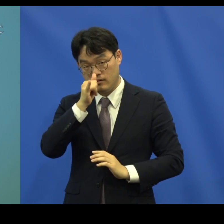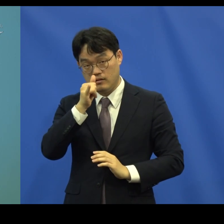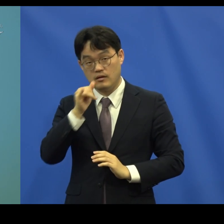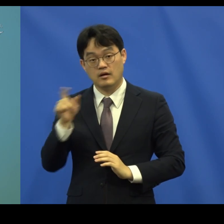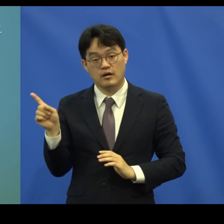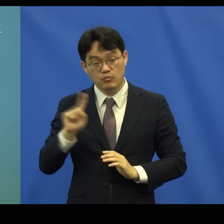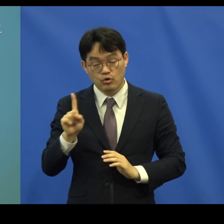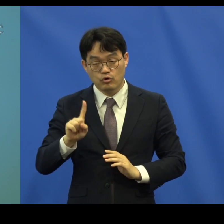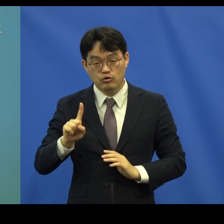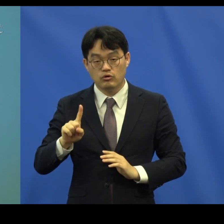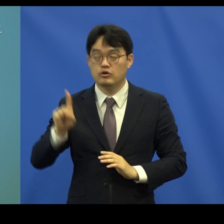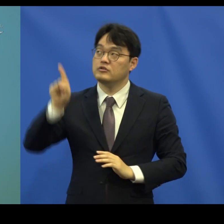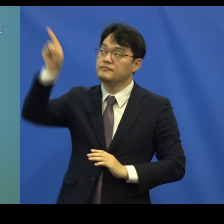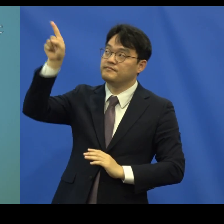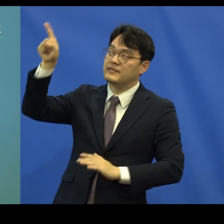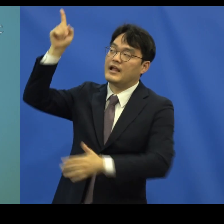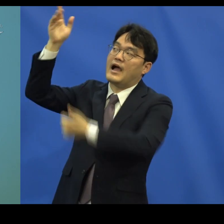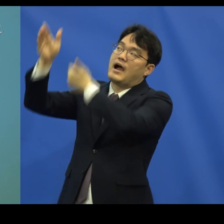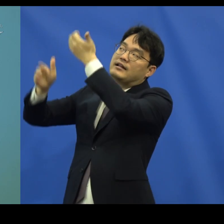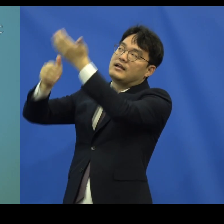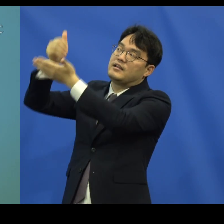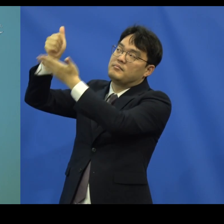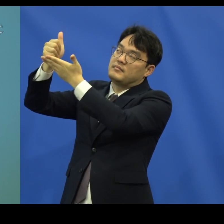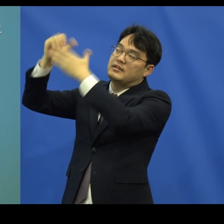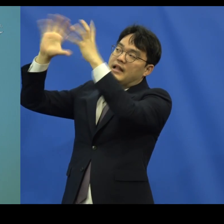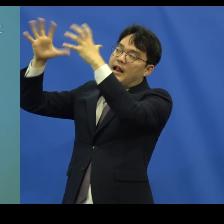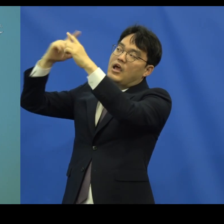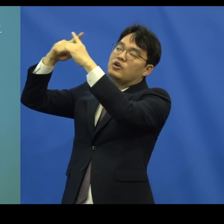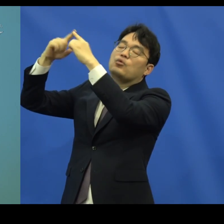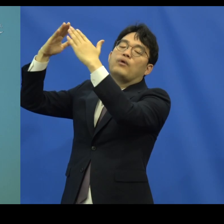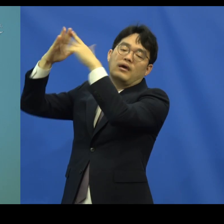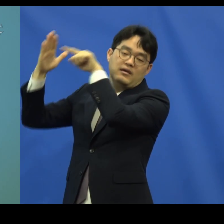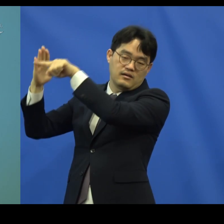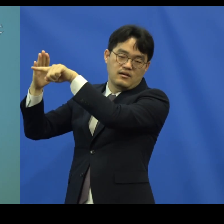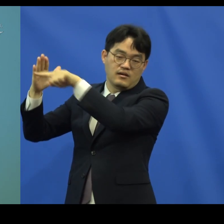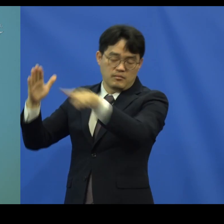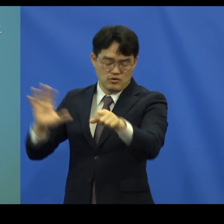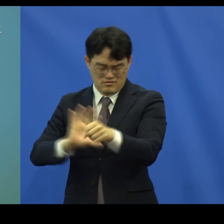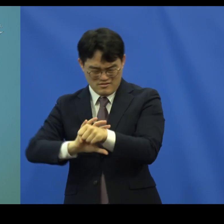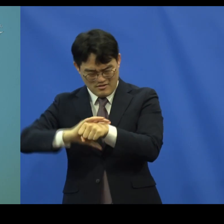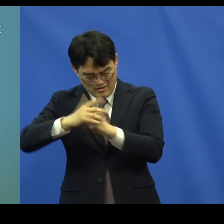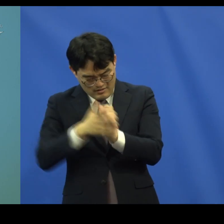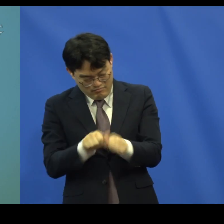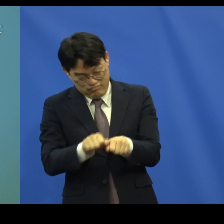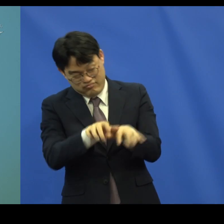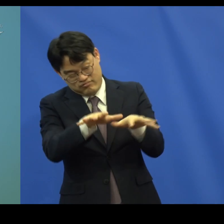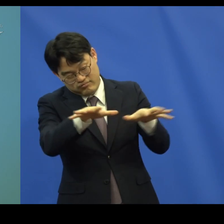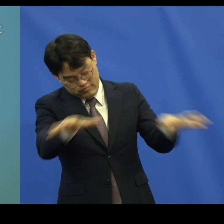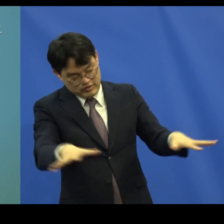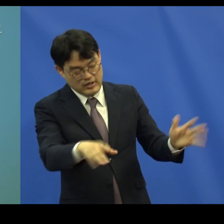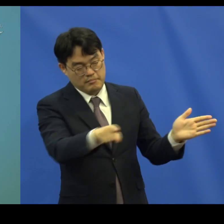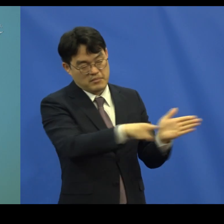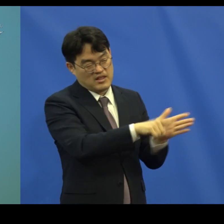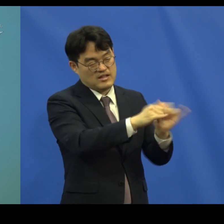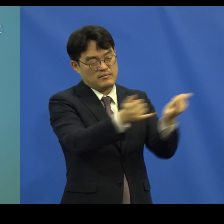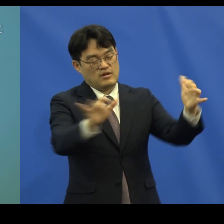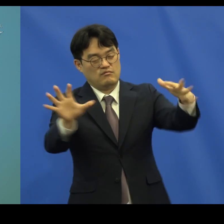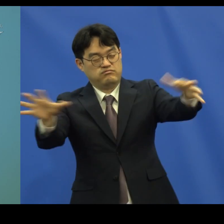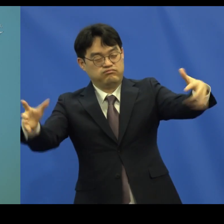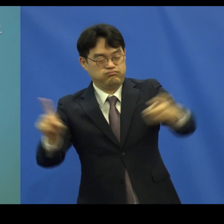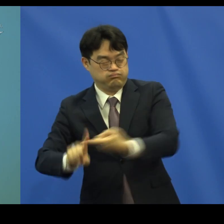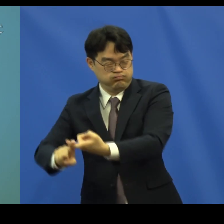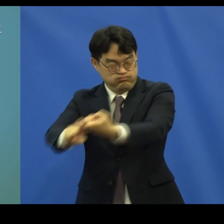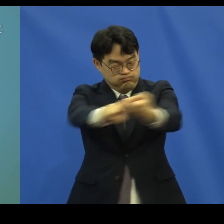세계에 흩어져 있는 모든 그리스도인들의 그 전체를 우리는 불가견적 교회다. 보이지 않지만